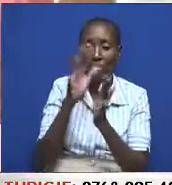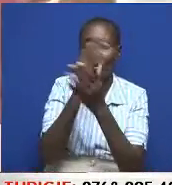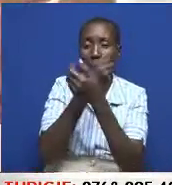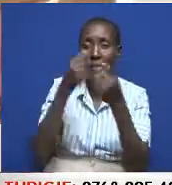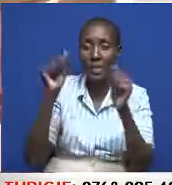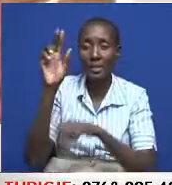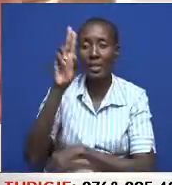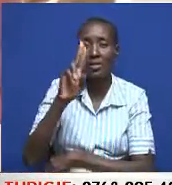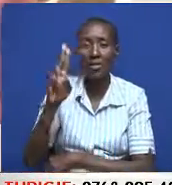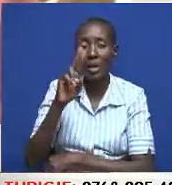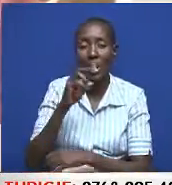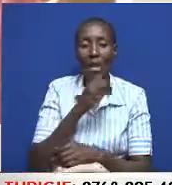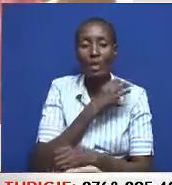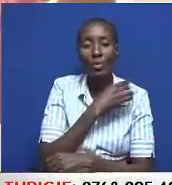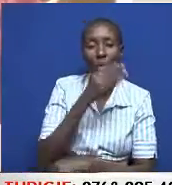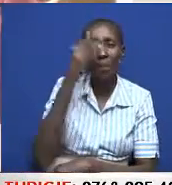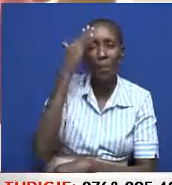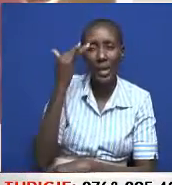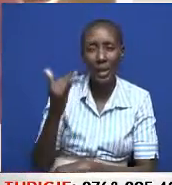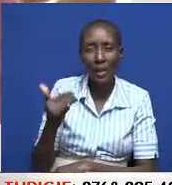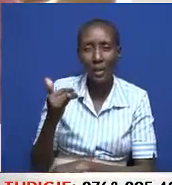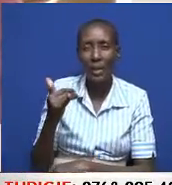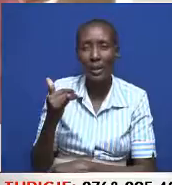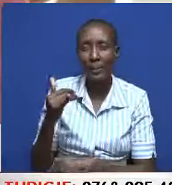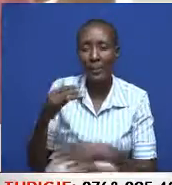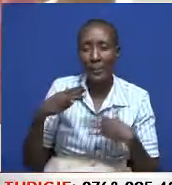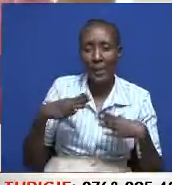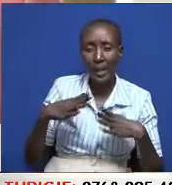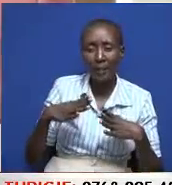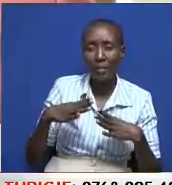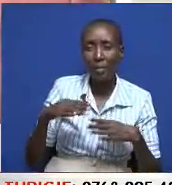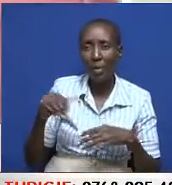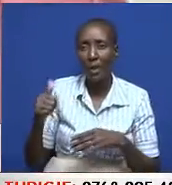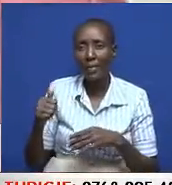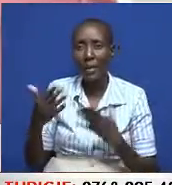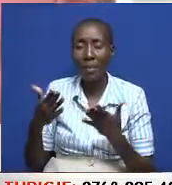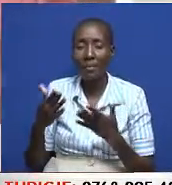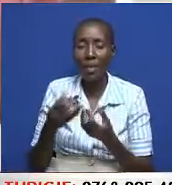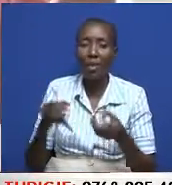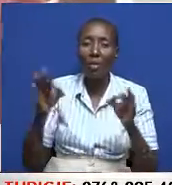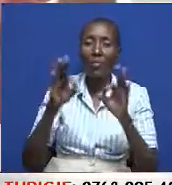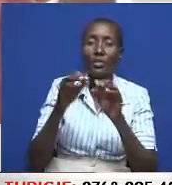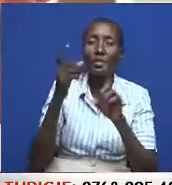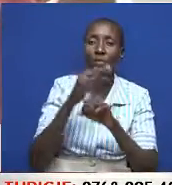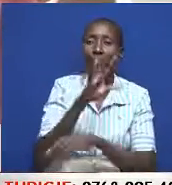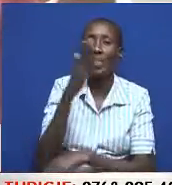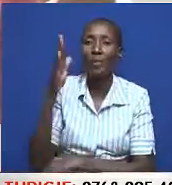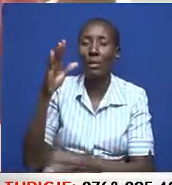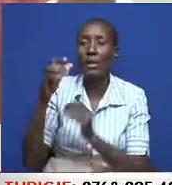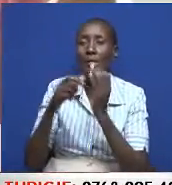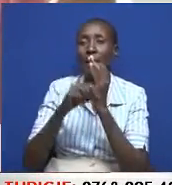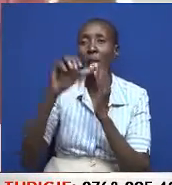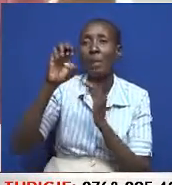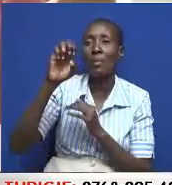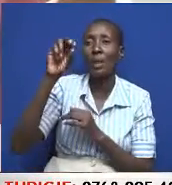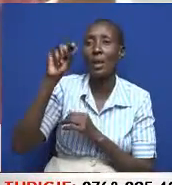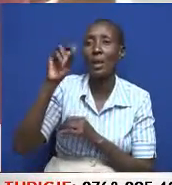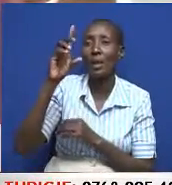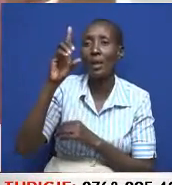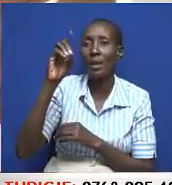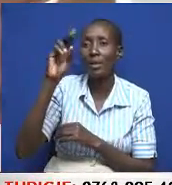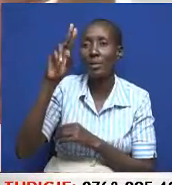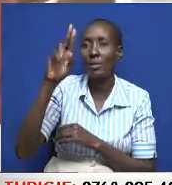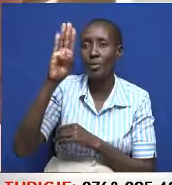kwani kumweza kwa basi na wale ambao ni baadhi ya maafisa wa msitu wa Embobut wanazidi basi kuwafurusha wale ambao ni wakazi wa eneo hilo.